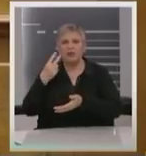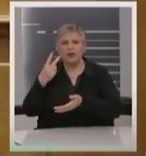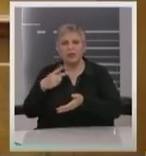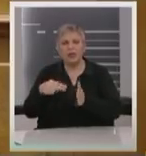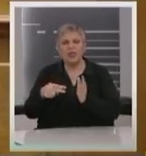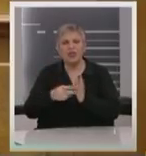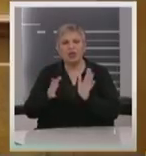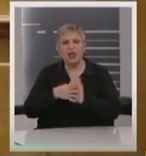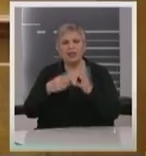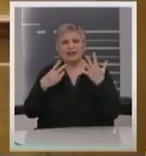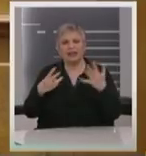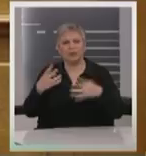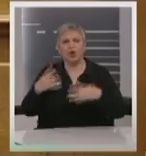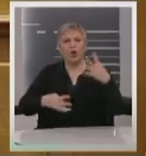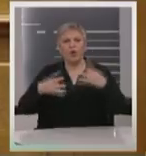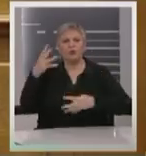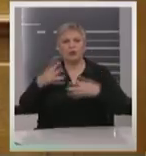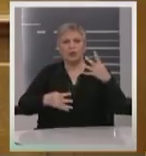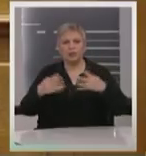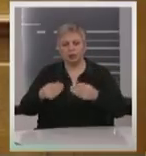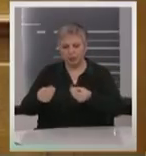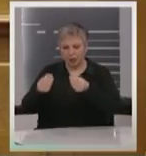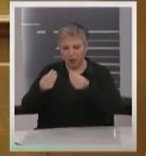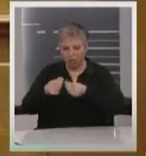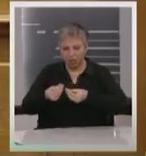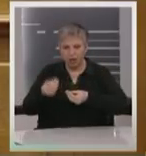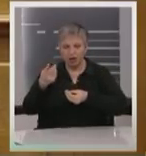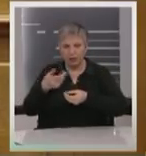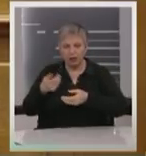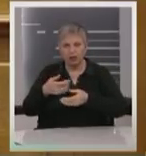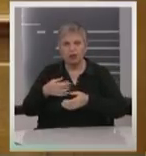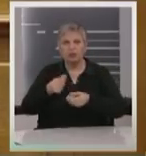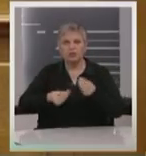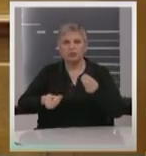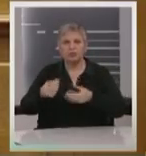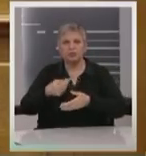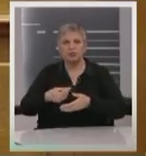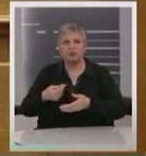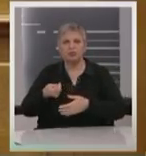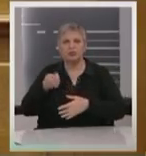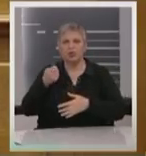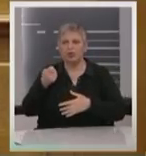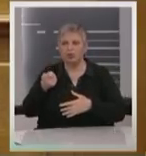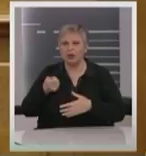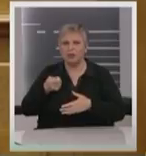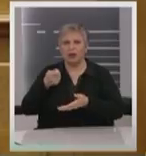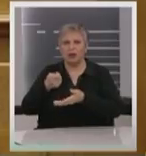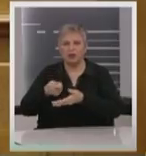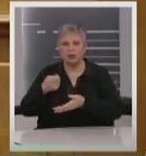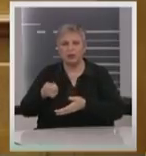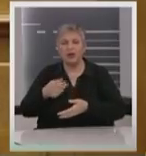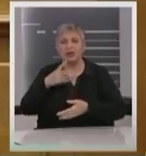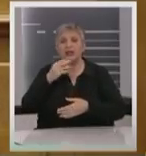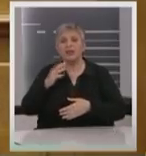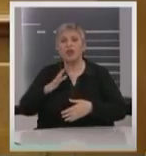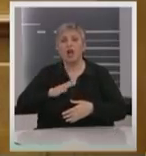μεγαλώνει κι άλλο το λογαριασμό. Γι' αυτό και οι πολίτες εύχονται και ελπίζουν ο προϋπολογισμός